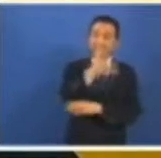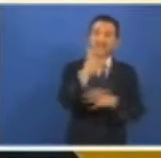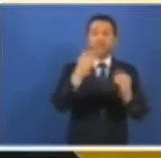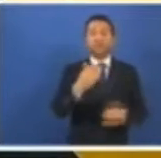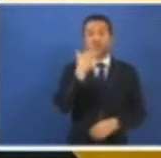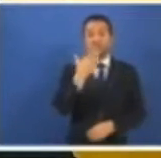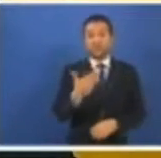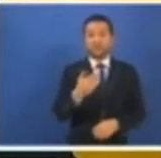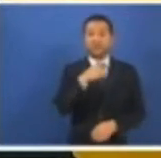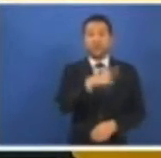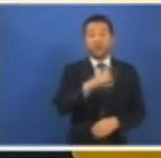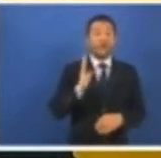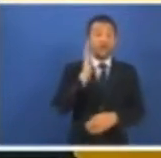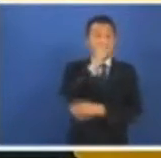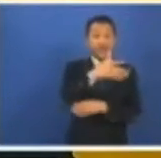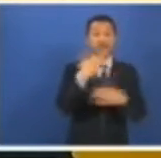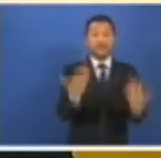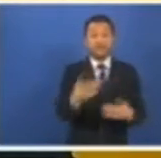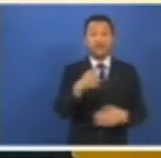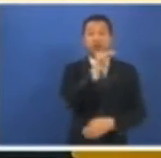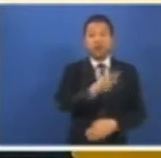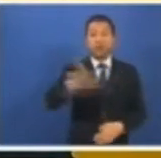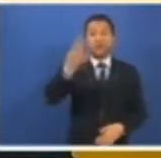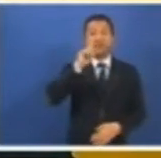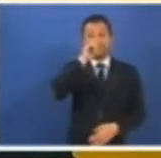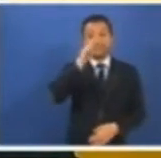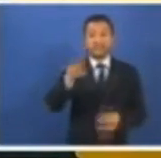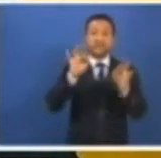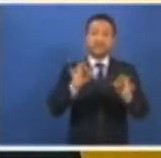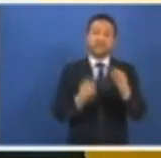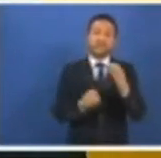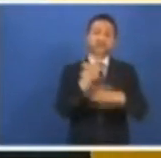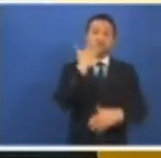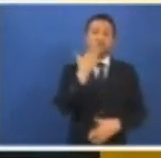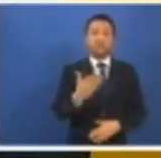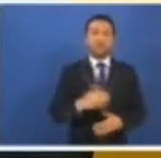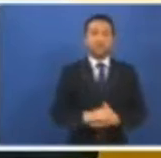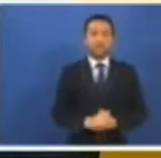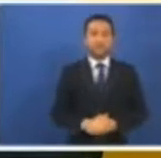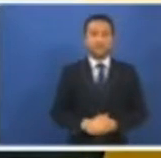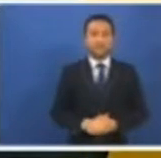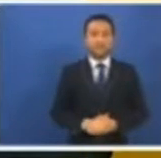gelecek olsun diyorum. O gelecek de 17 Nisan günü gelecektir.